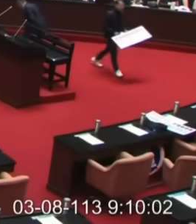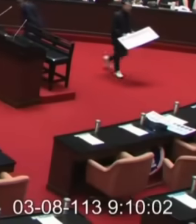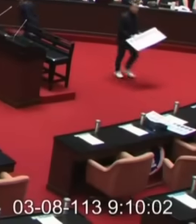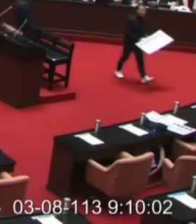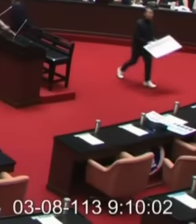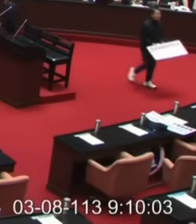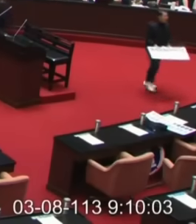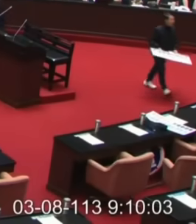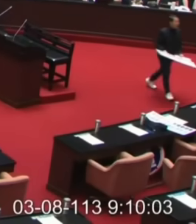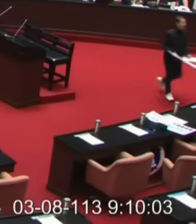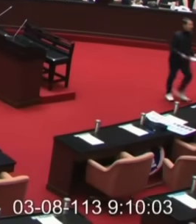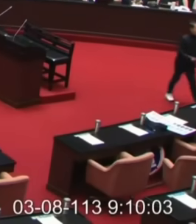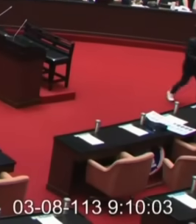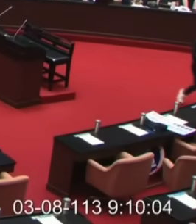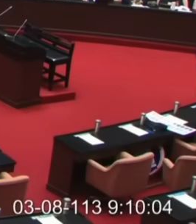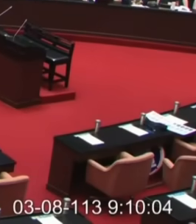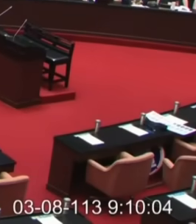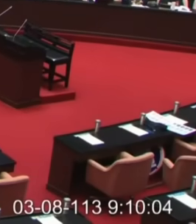谢谢。